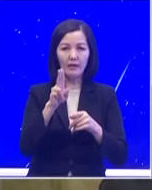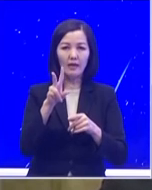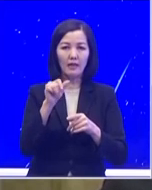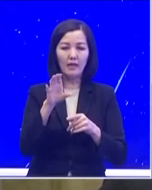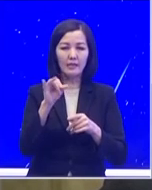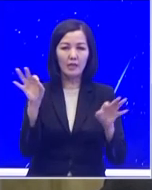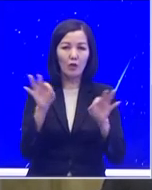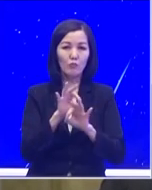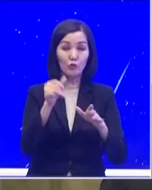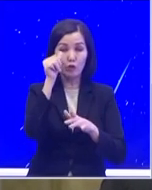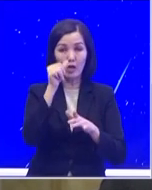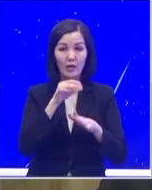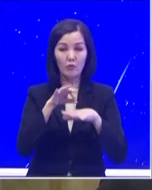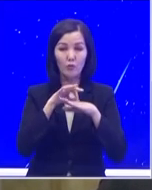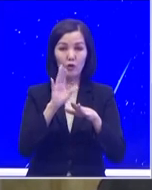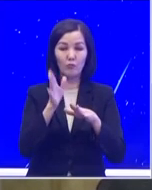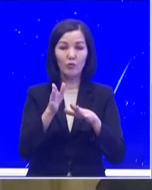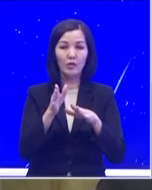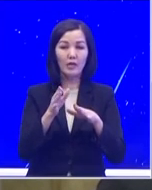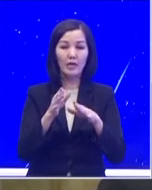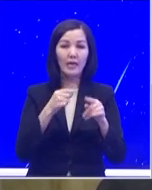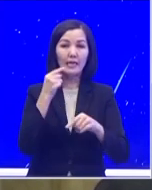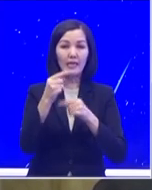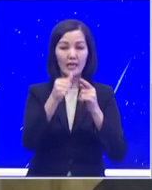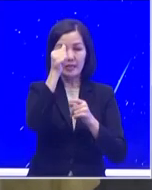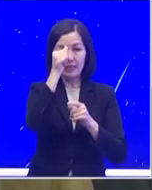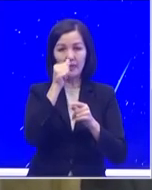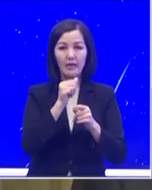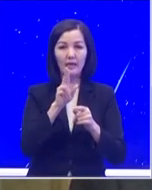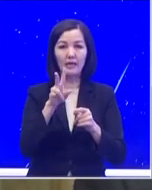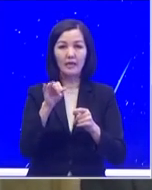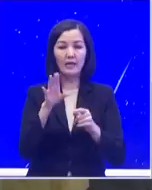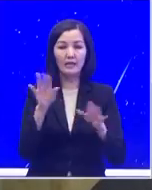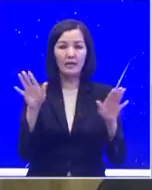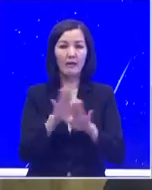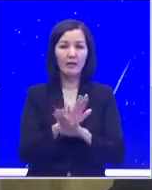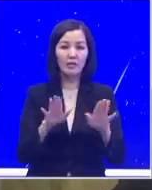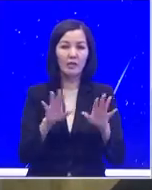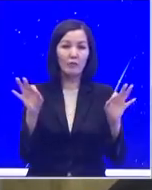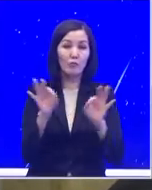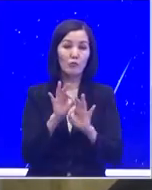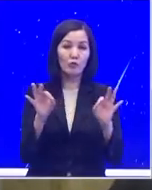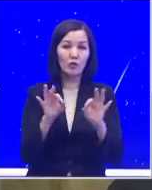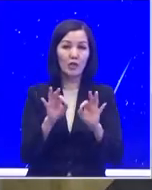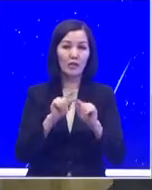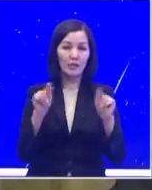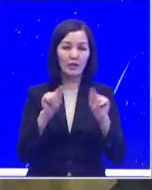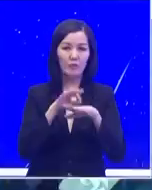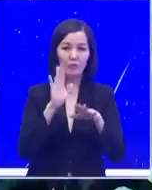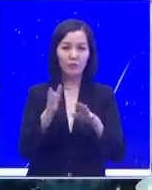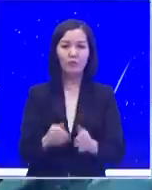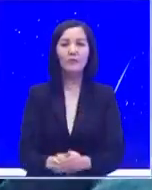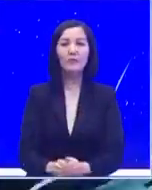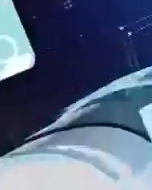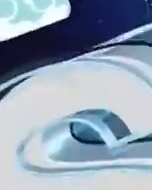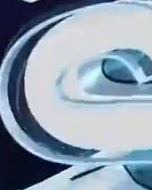деп отырмыз. Енді келесі айға біз классикалық әншілермен классикалық музыканы дәріптеу мақсатында жұмыс жасаймыз.